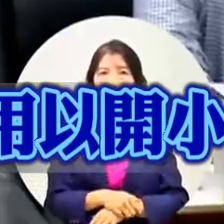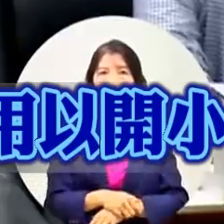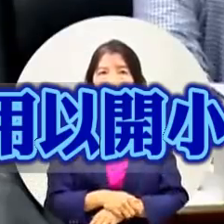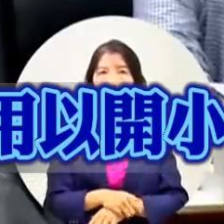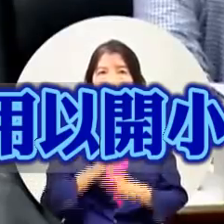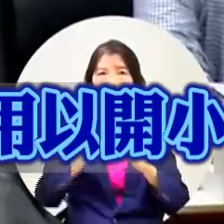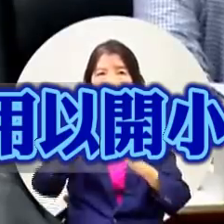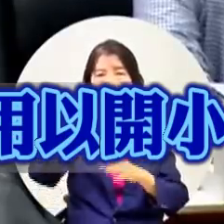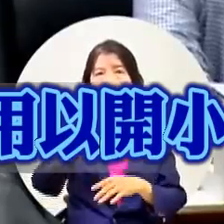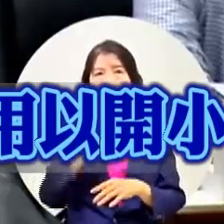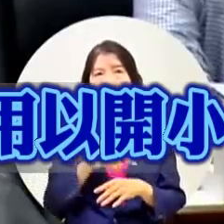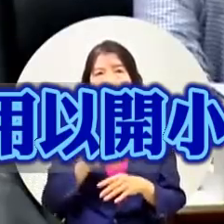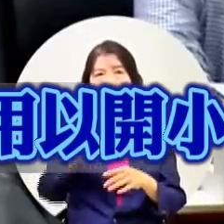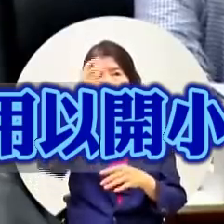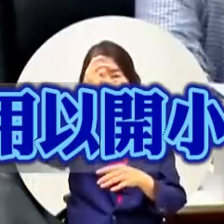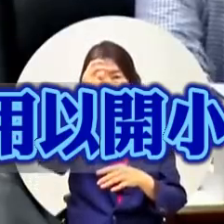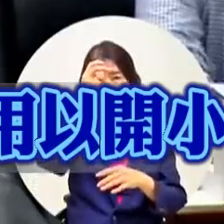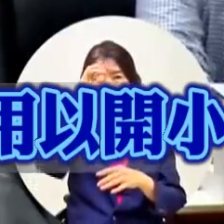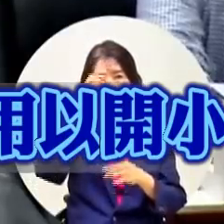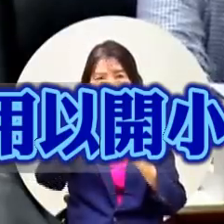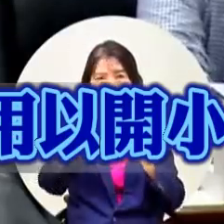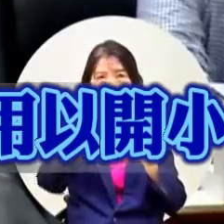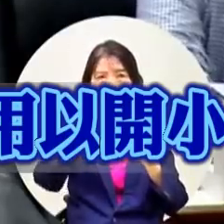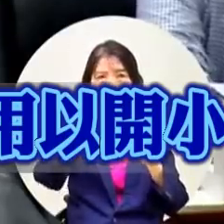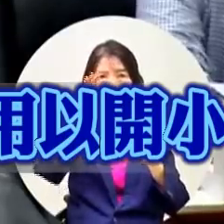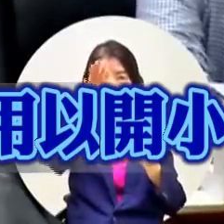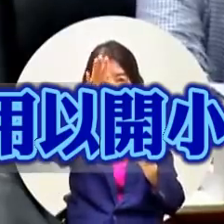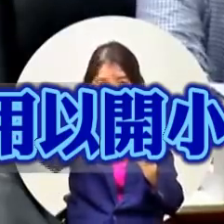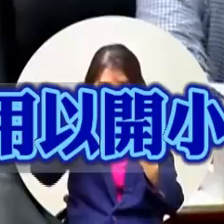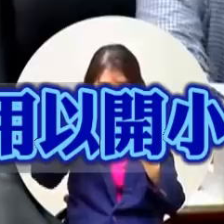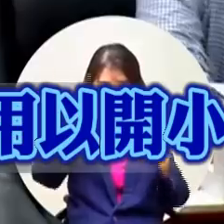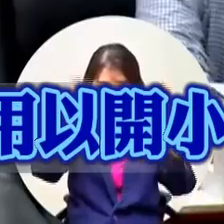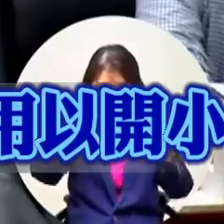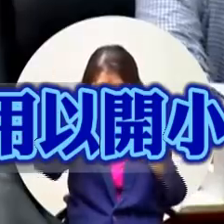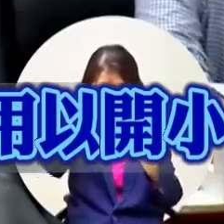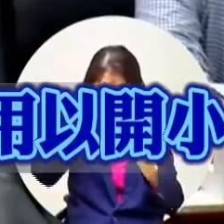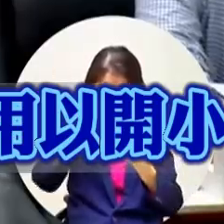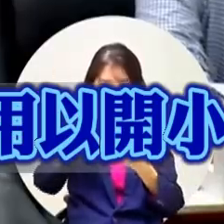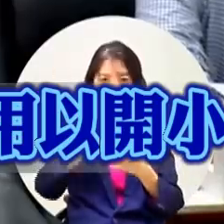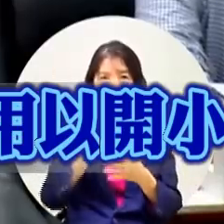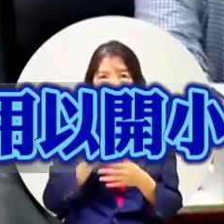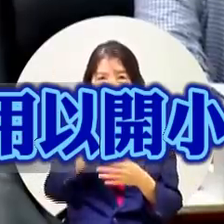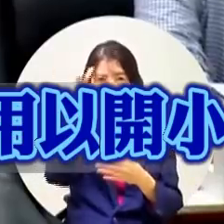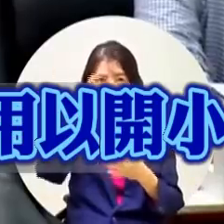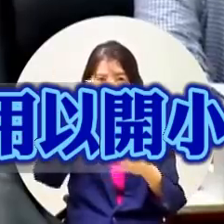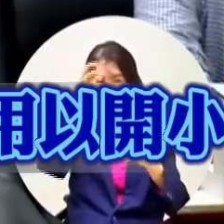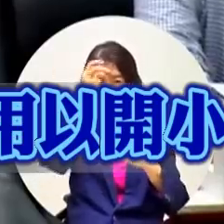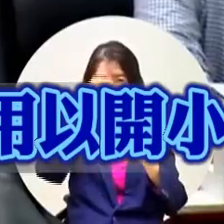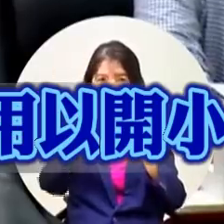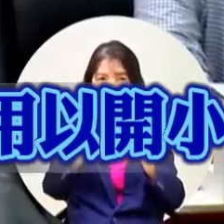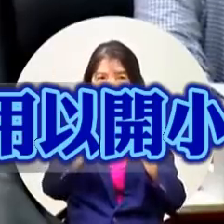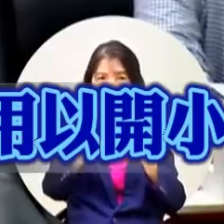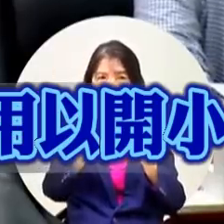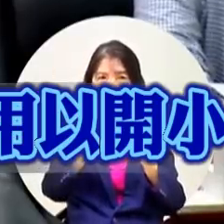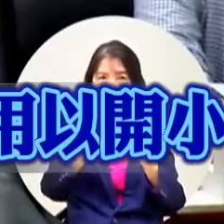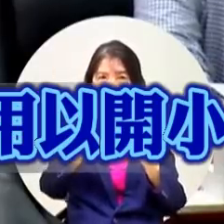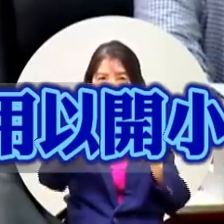市长，我去跟警察局调资料，我们赫然发现说。警察局的破案